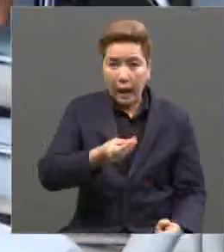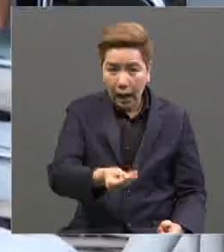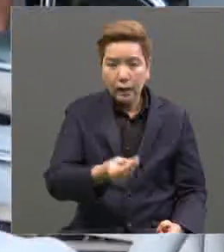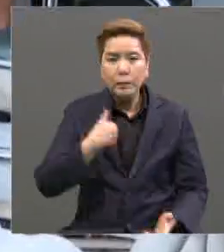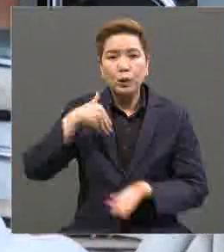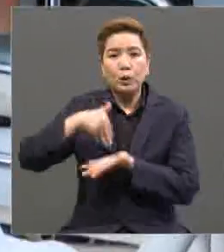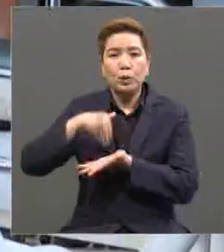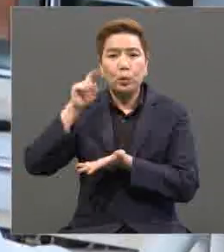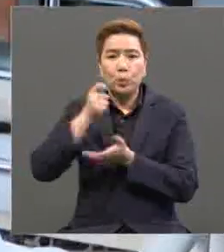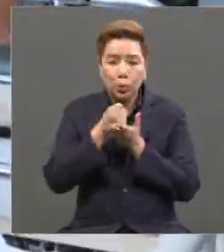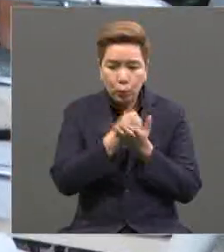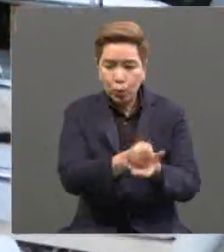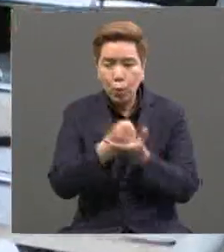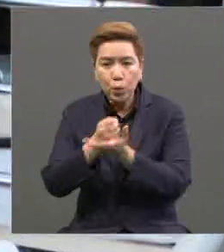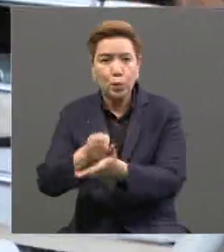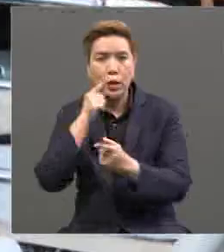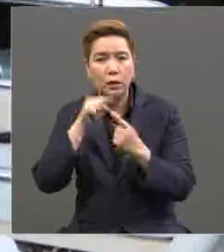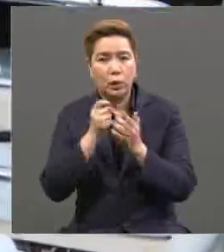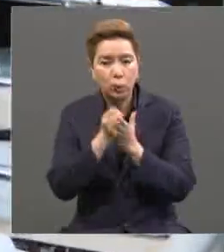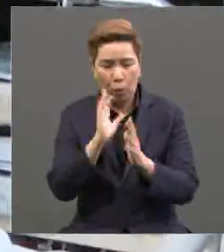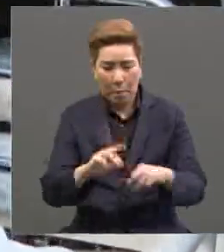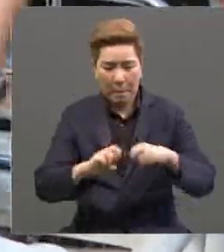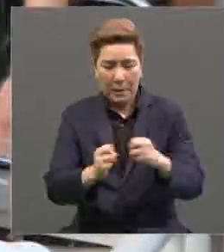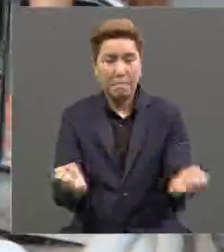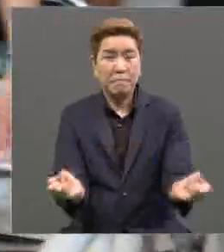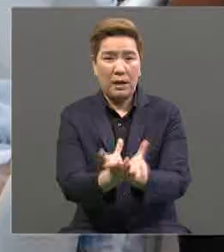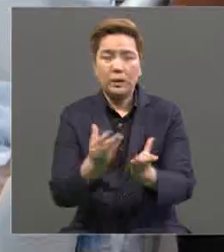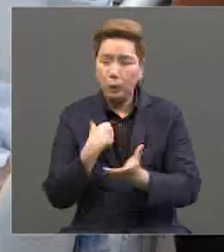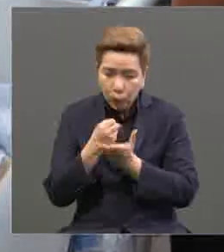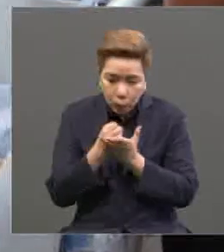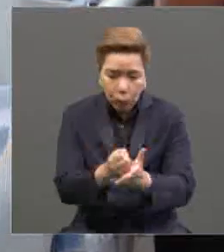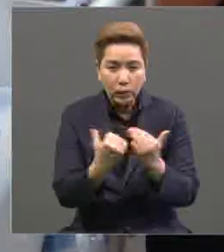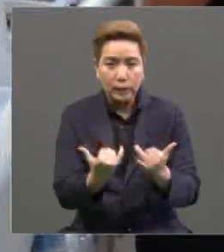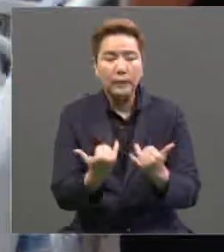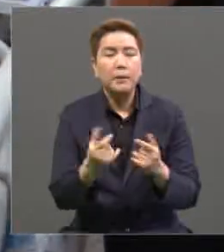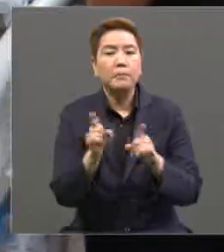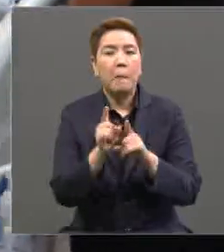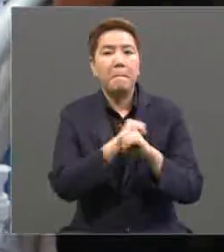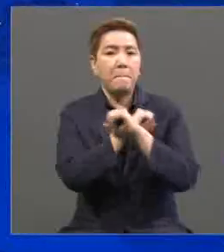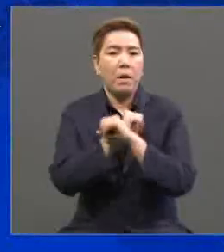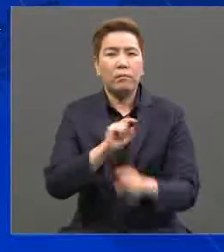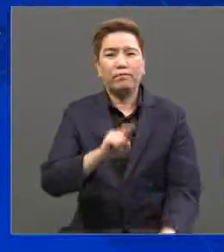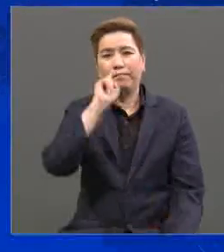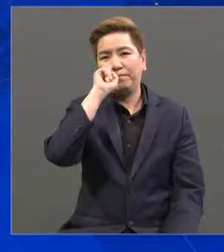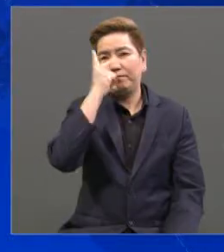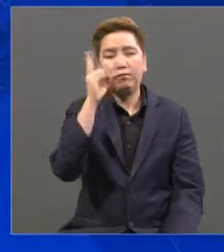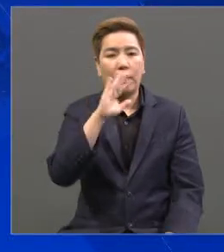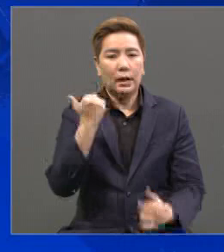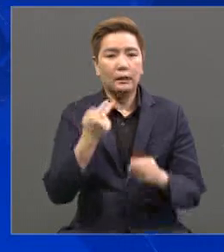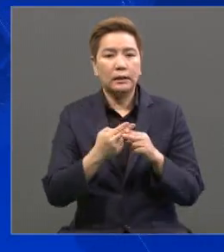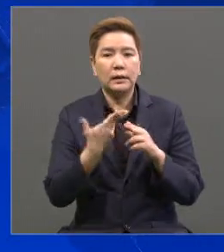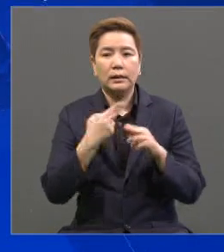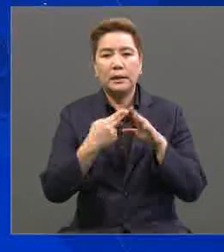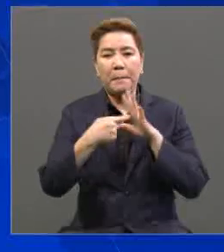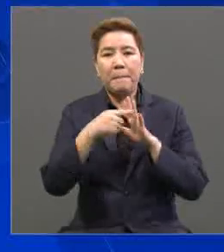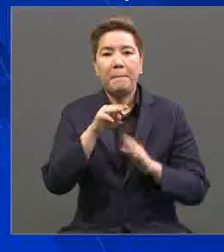ญชาการเหตุการณ์ให้ความช่วยเหลือเพื่อที่จะช่วยเหลือผู้ที่ประสบเหตุดังกล่าวครับ และเพื่อเป็นการป้องกันเหตุการณ์ดังกล่าวเนี่ยนะคะนายแ